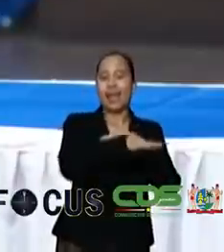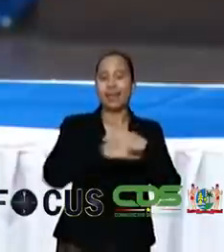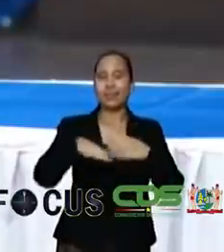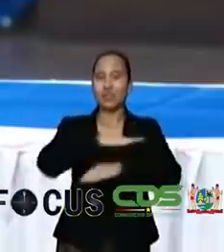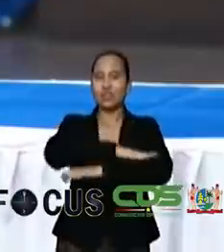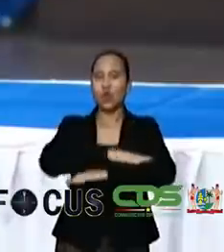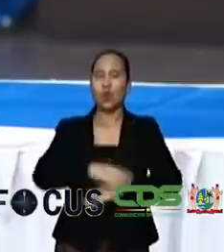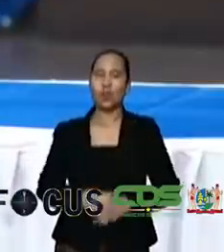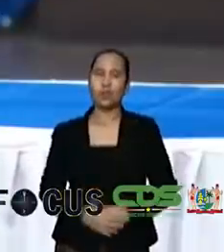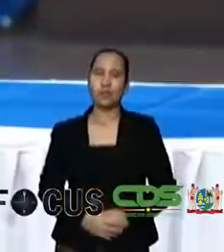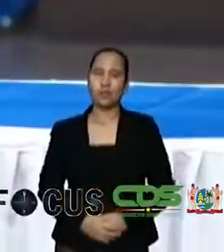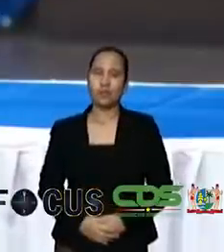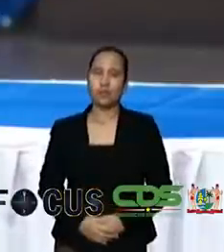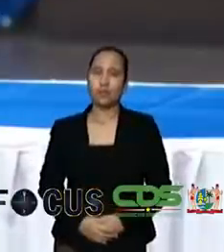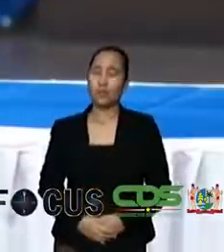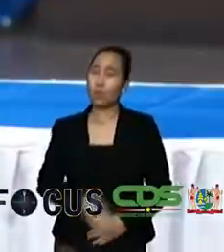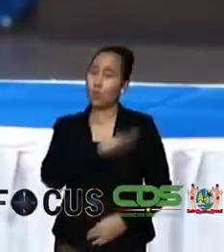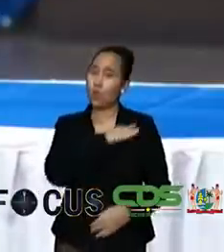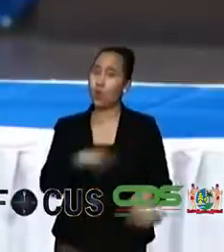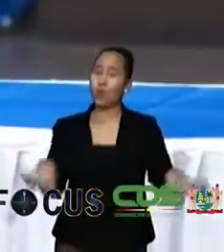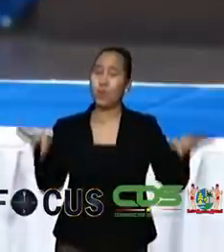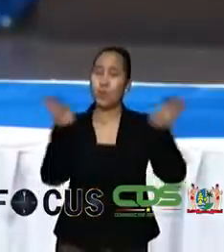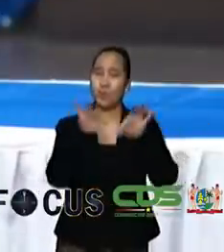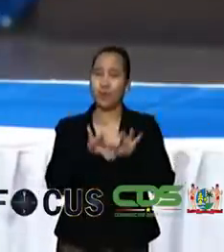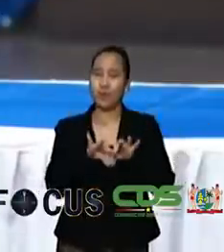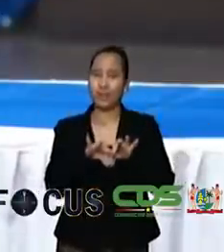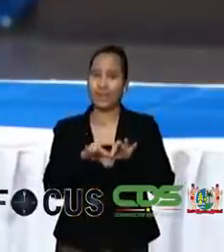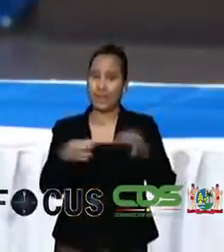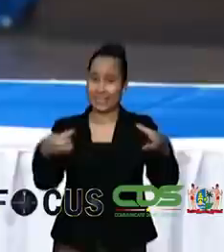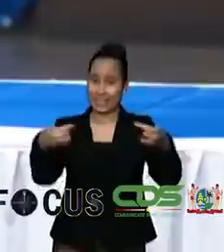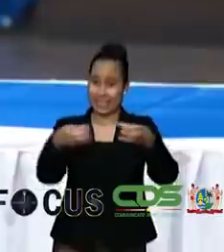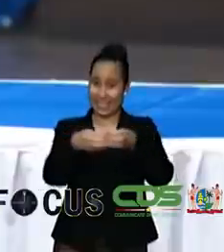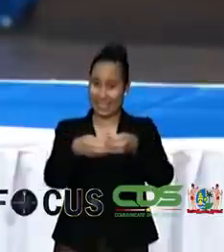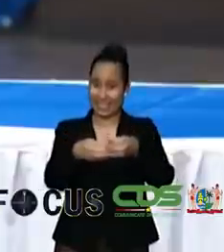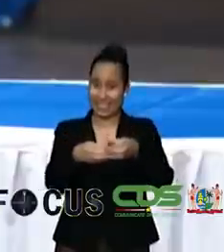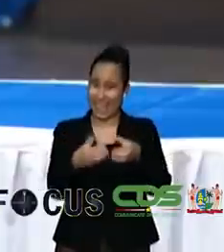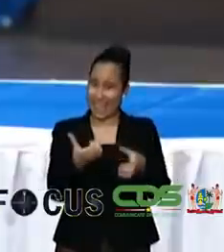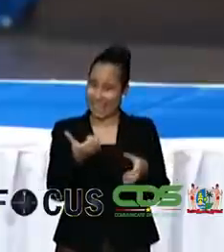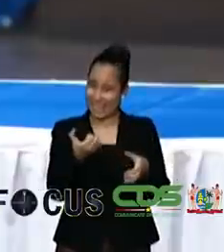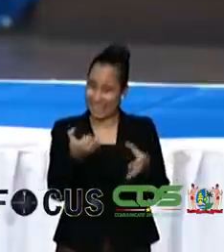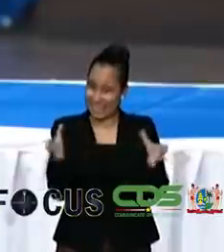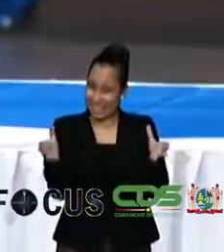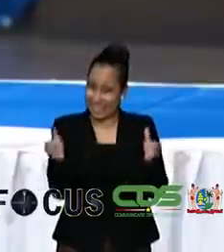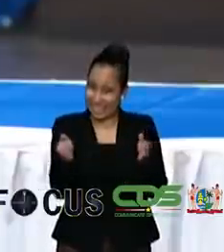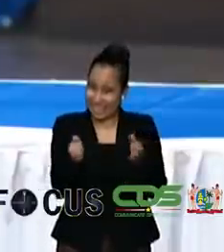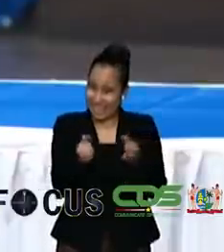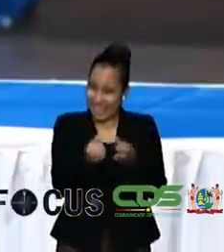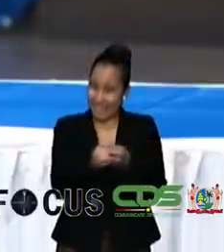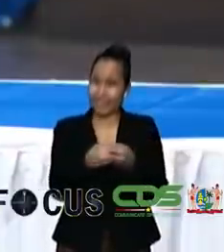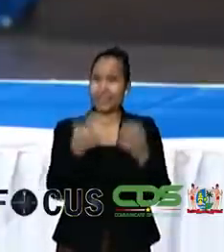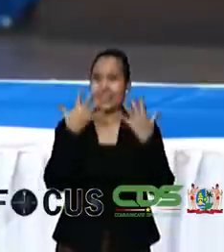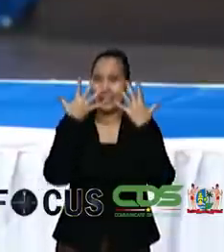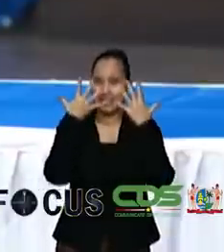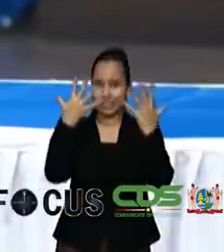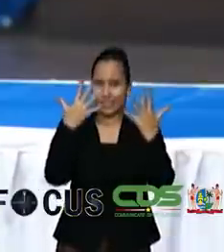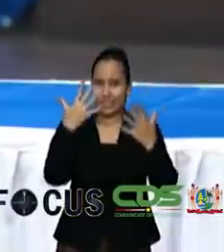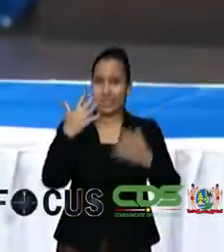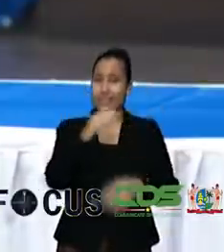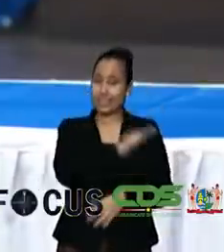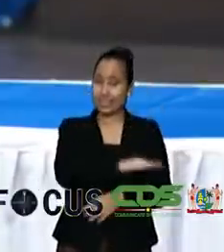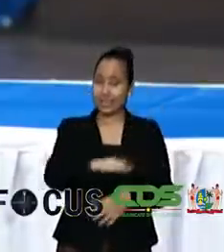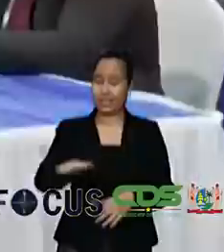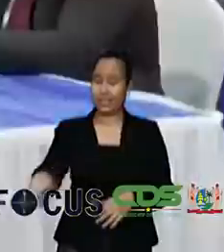Verder is het van belang dat we de klassen heel klein houden. Dat we met 10 kinderen in de klas